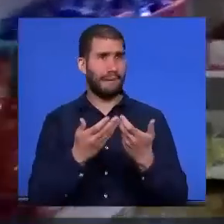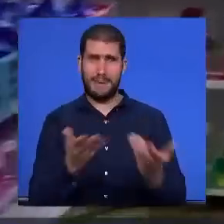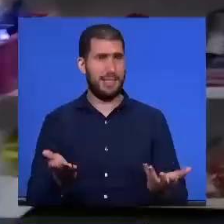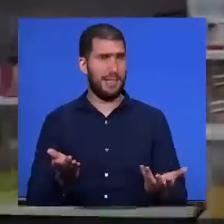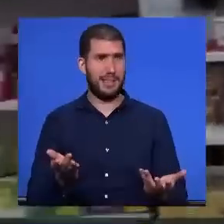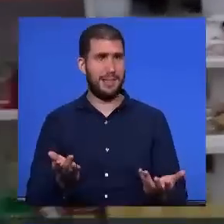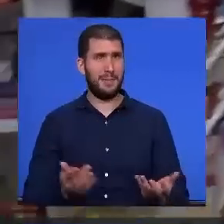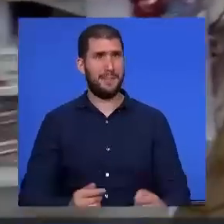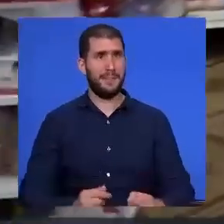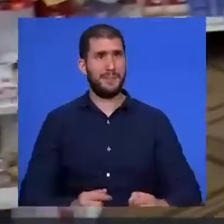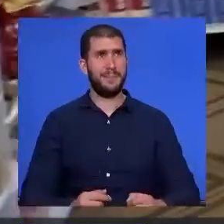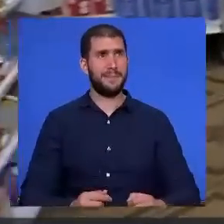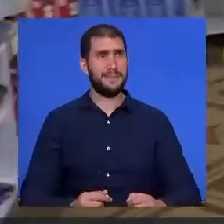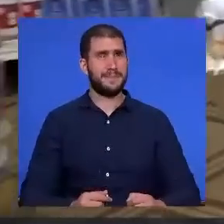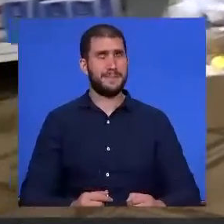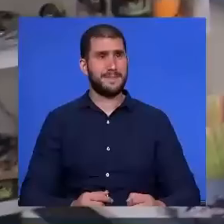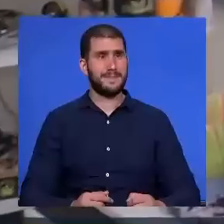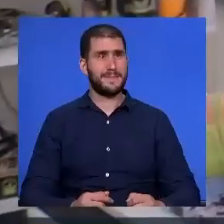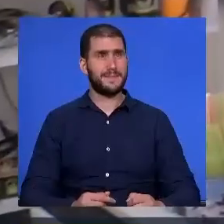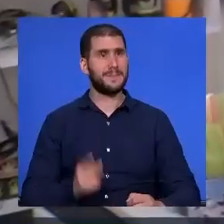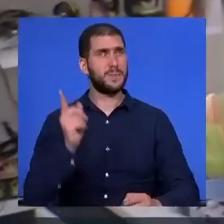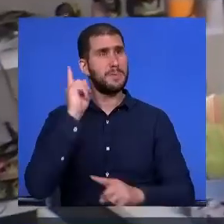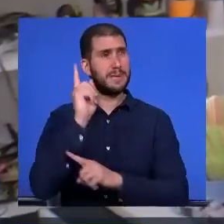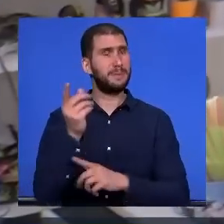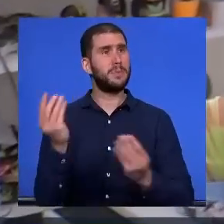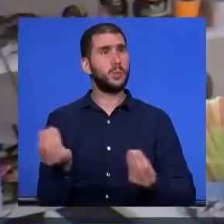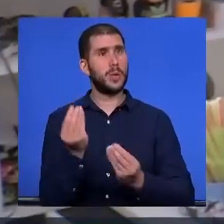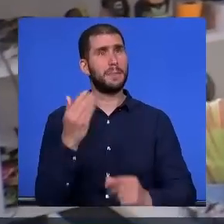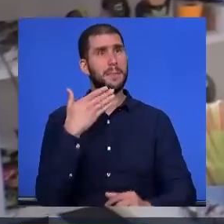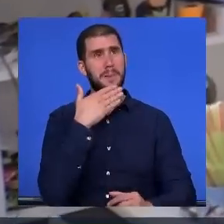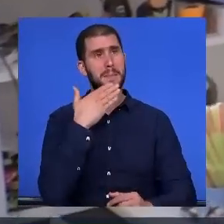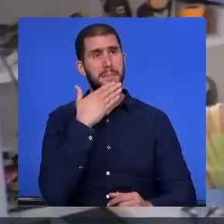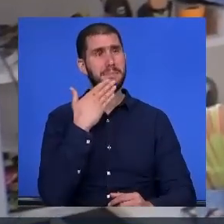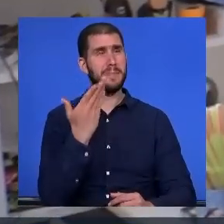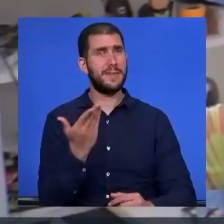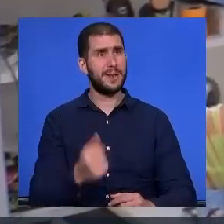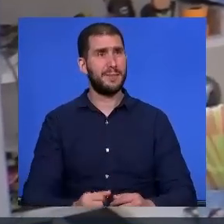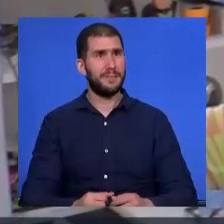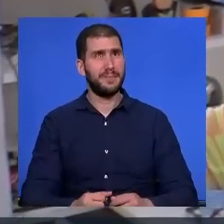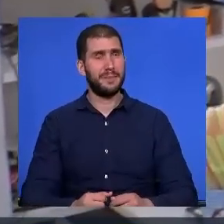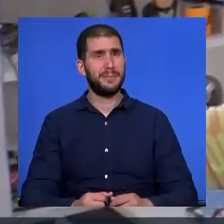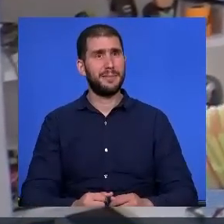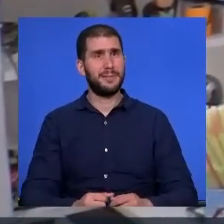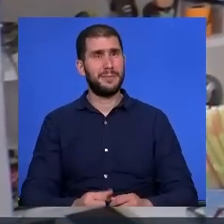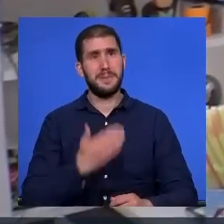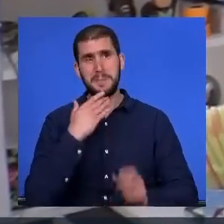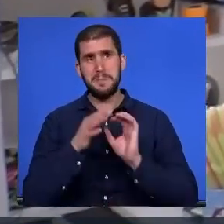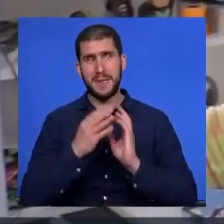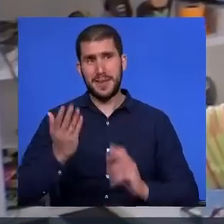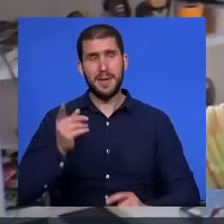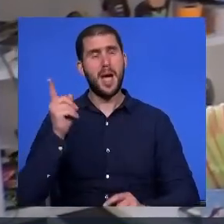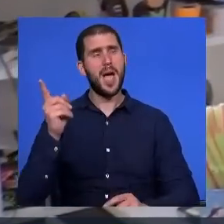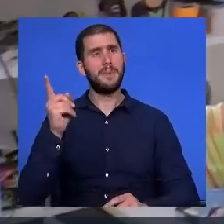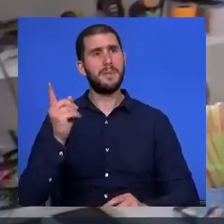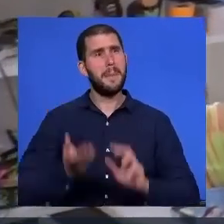רישיון עסק. הוא מזמין את המצרכים, מוצרים ממתווכים שהם מעלים